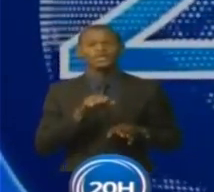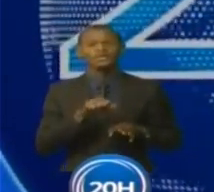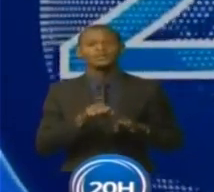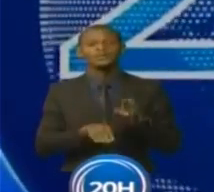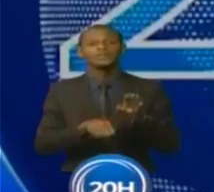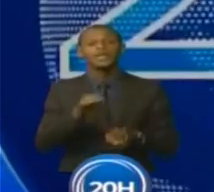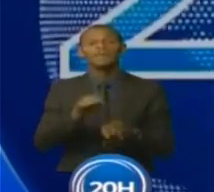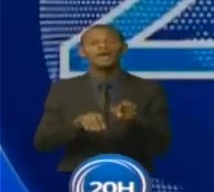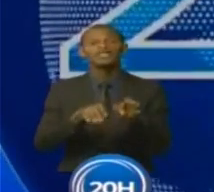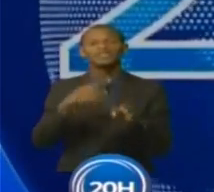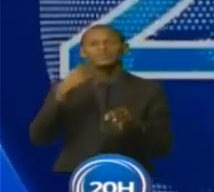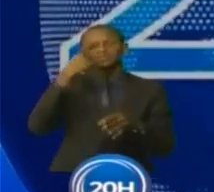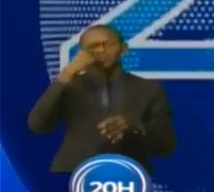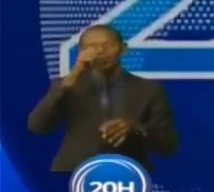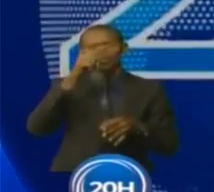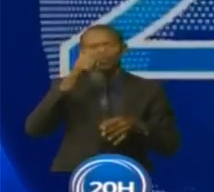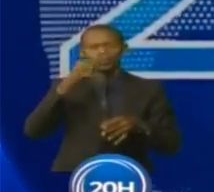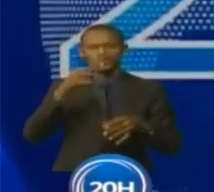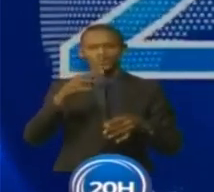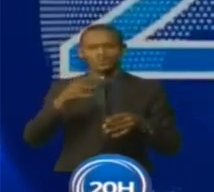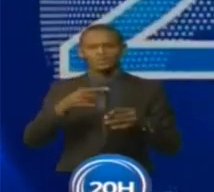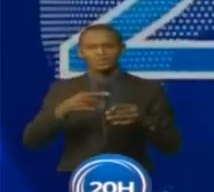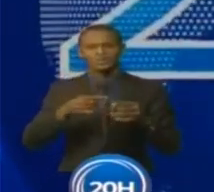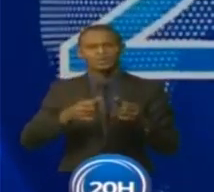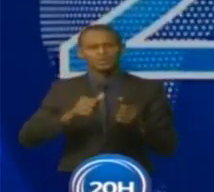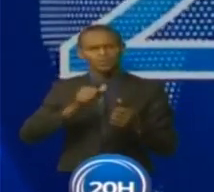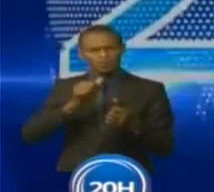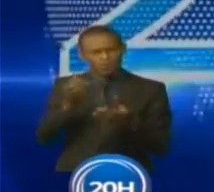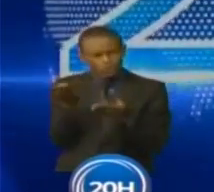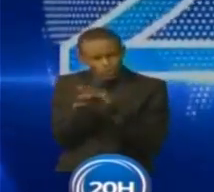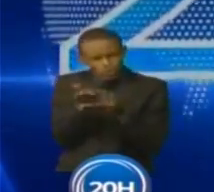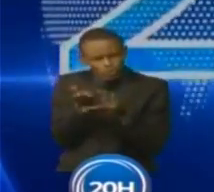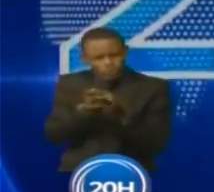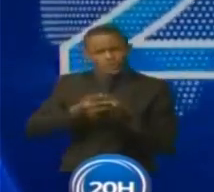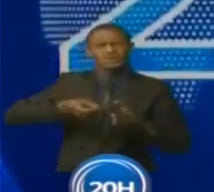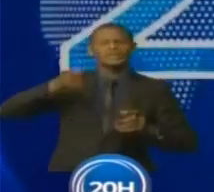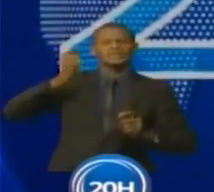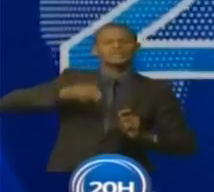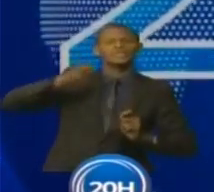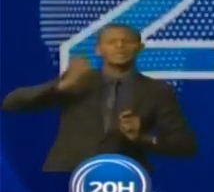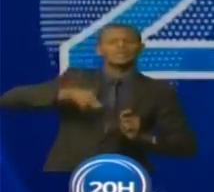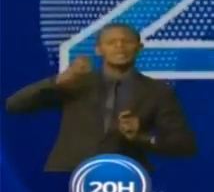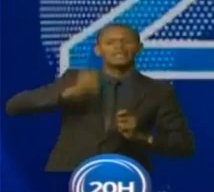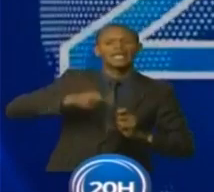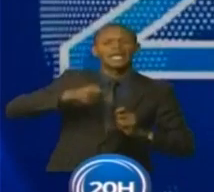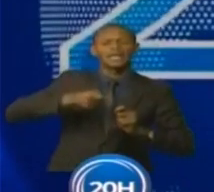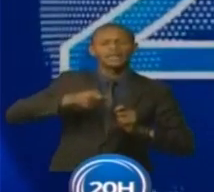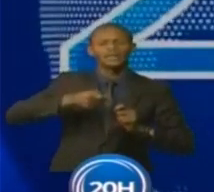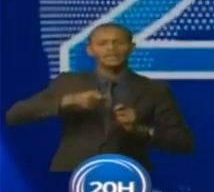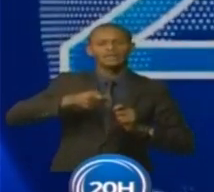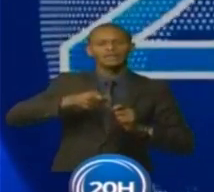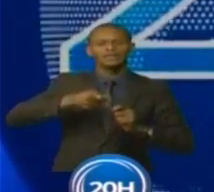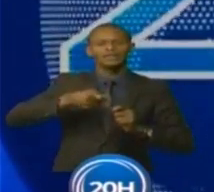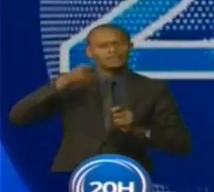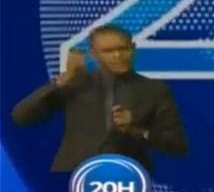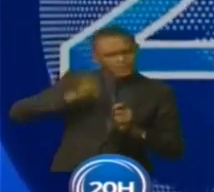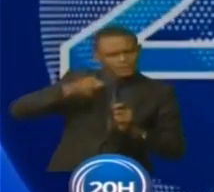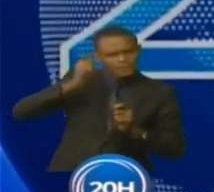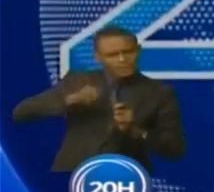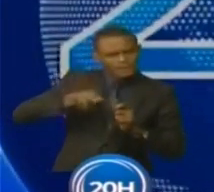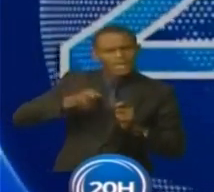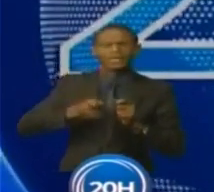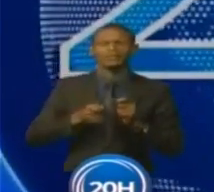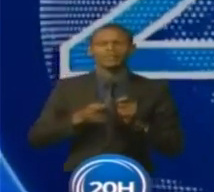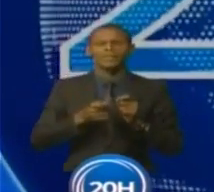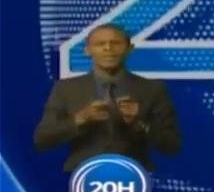qui a duré près d'un mois, la Cour militaire du Nord Kivu s'est enfin prononcée. Elle a rendu son verdict dans l'affaire du carnage des 50